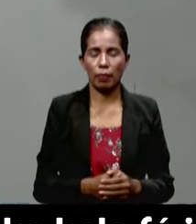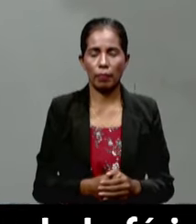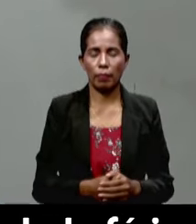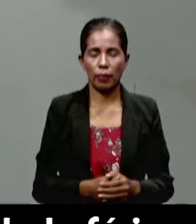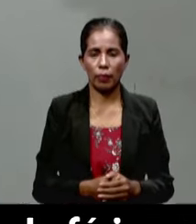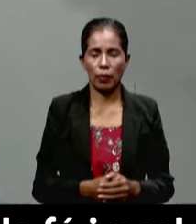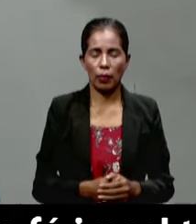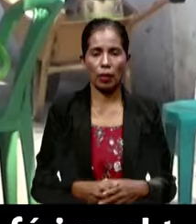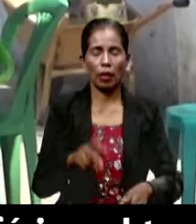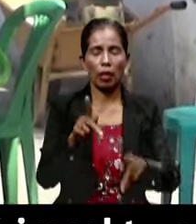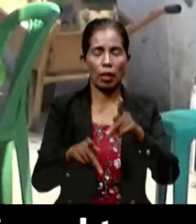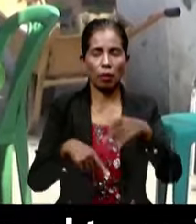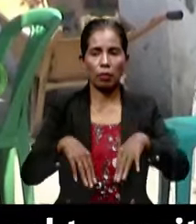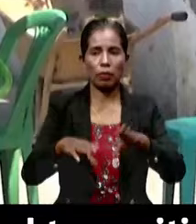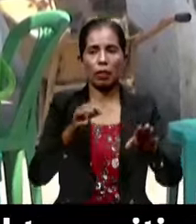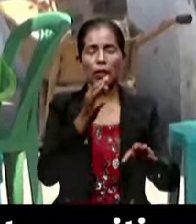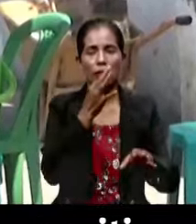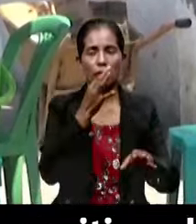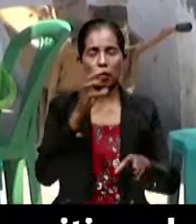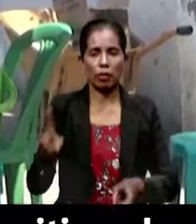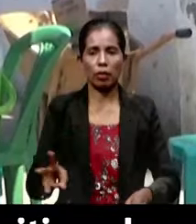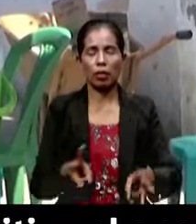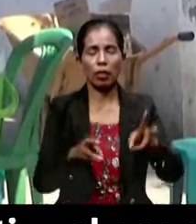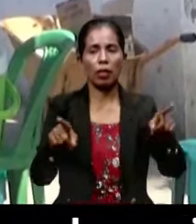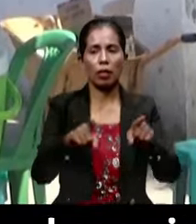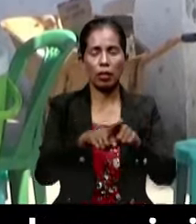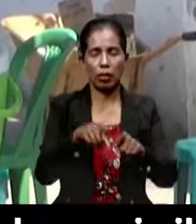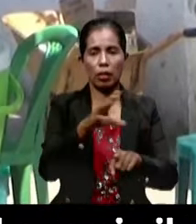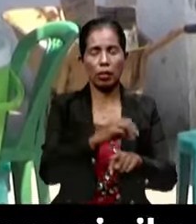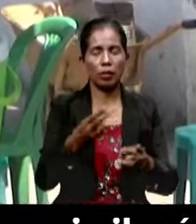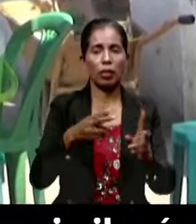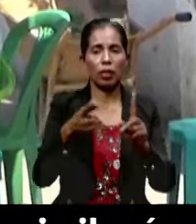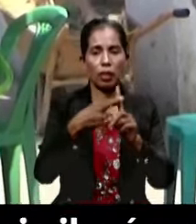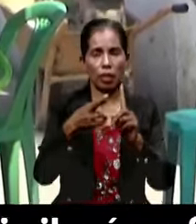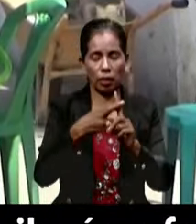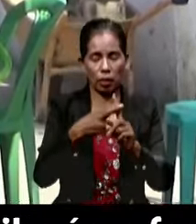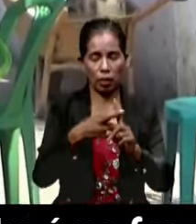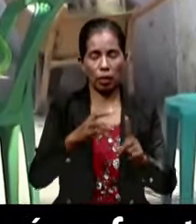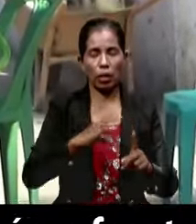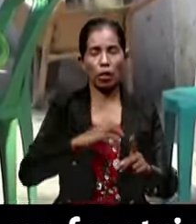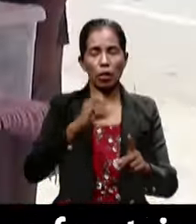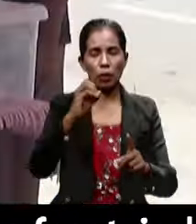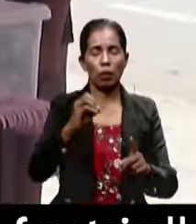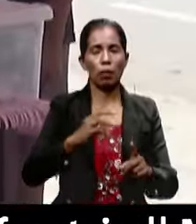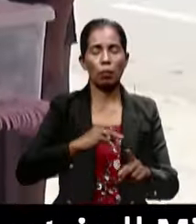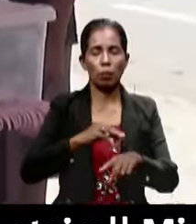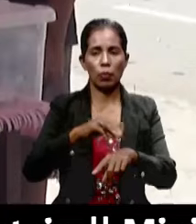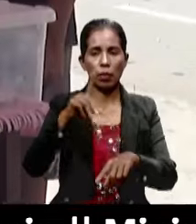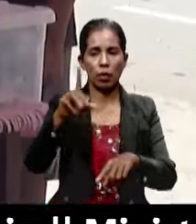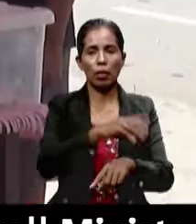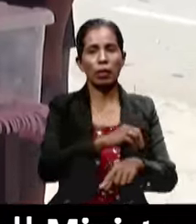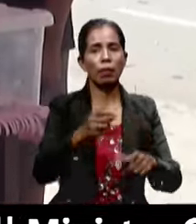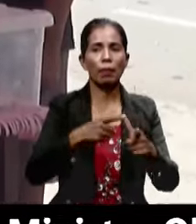En cuanto a comunidad de Nebefang Hahang y Estrada Nini Macanesan y área Santa Cruz, Caicoli, Motael, Campo